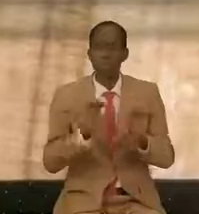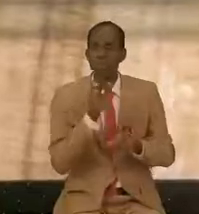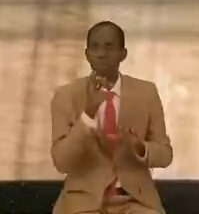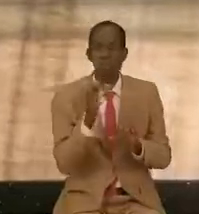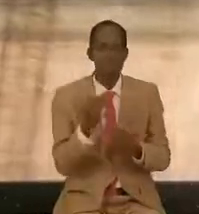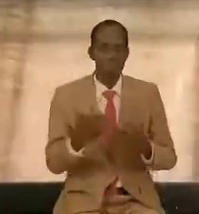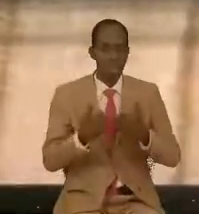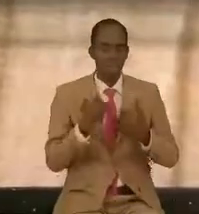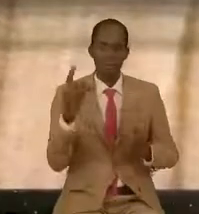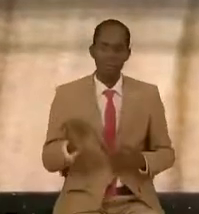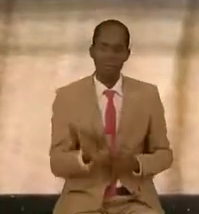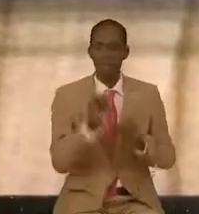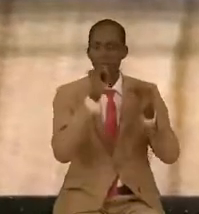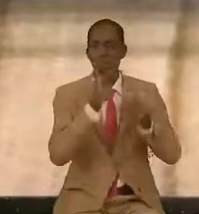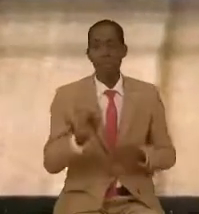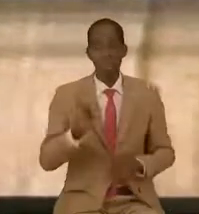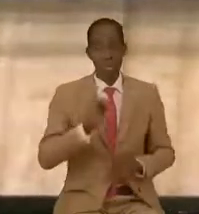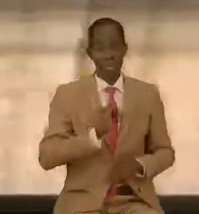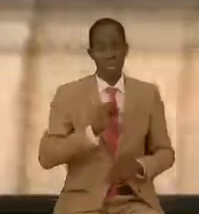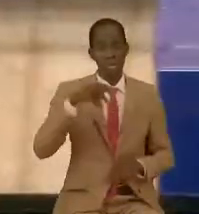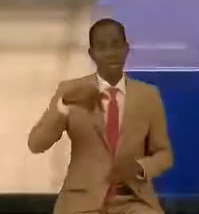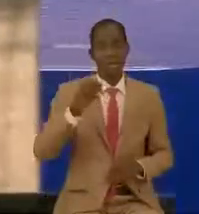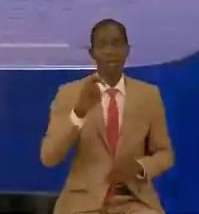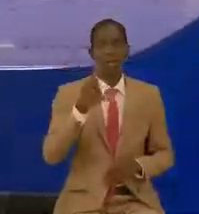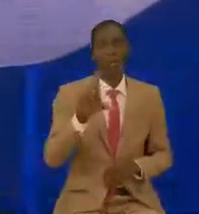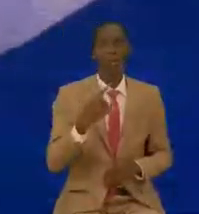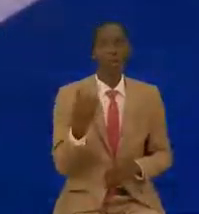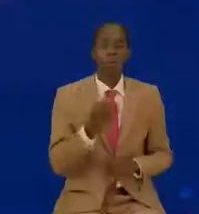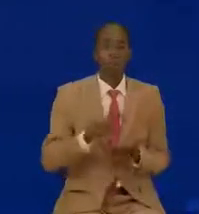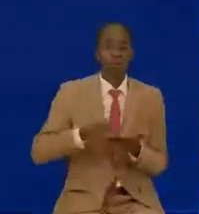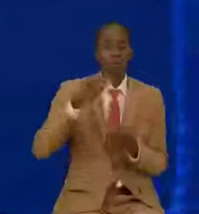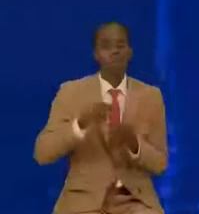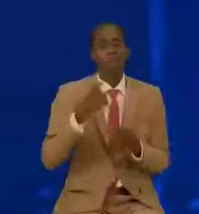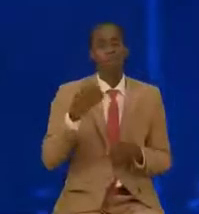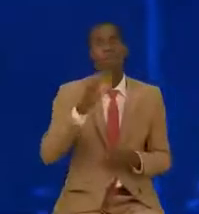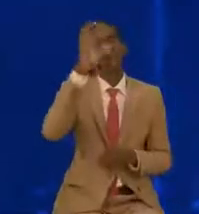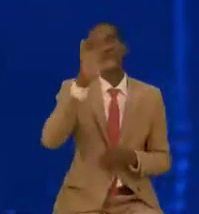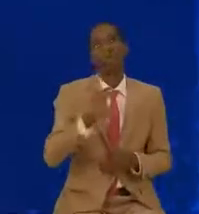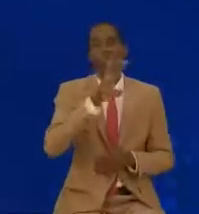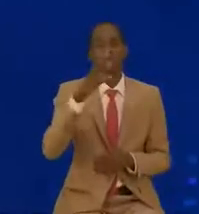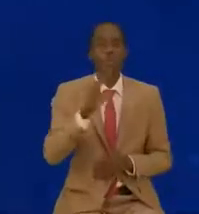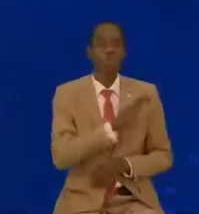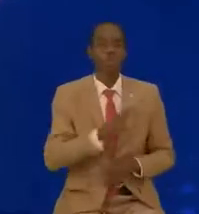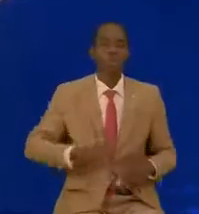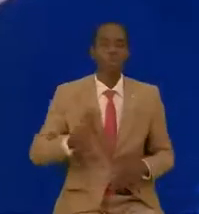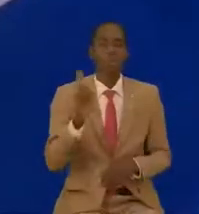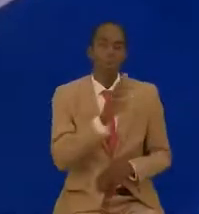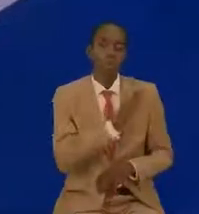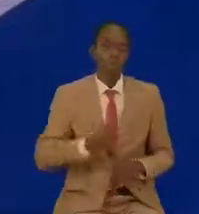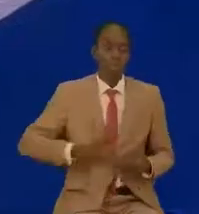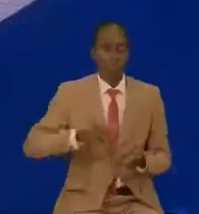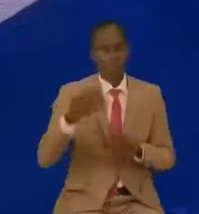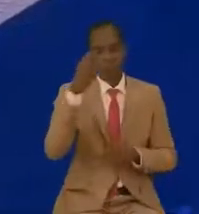des bénédictions éternelles. Que moi, je me glorifie de la croix de Christ. Là, il est mort pour